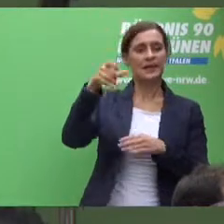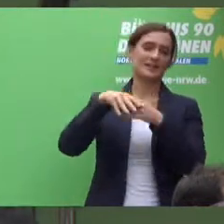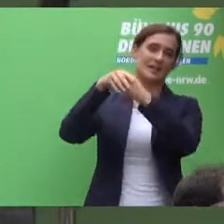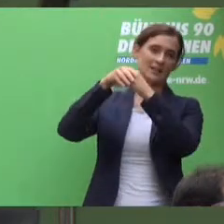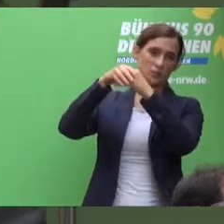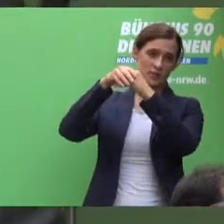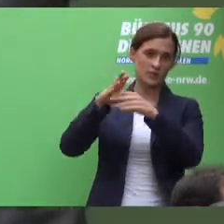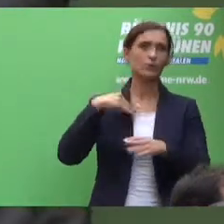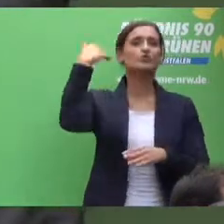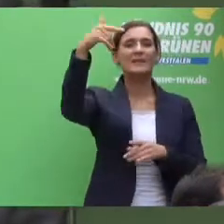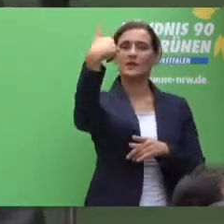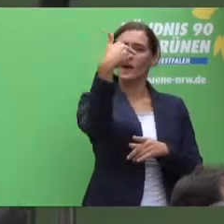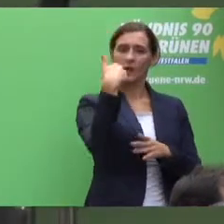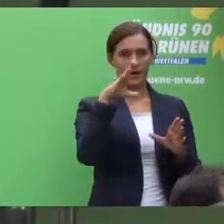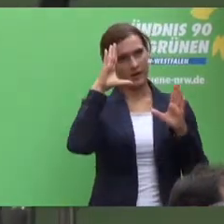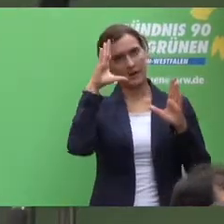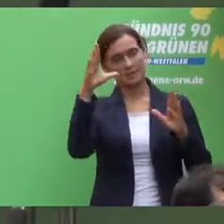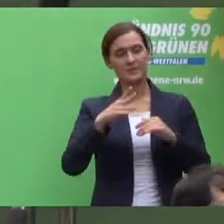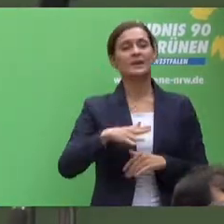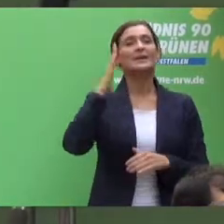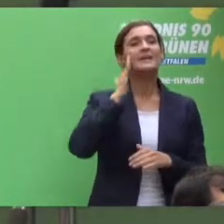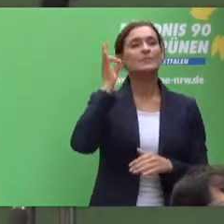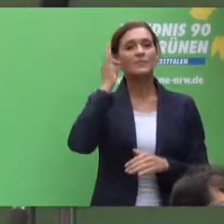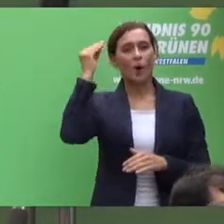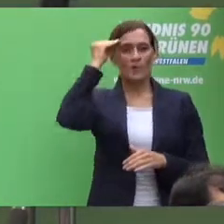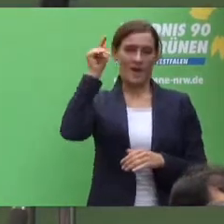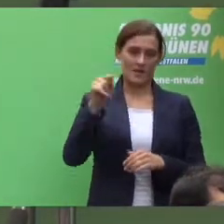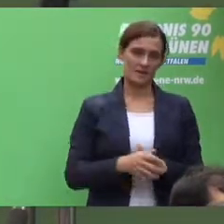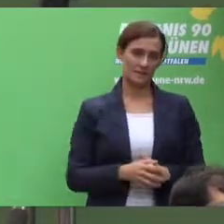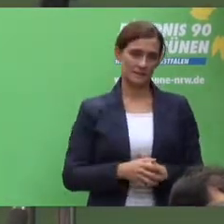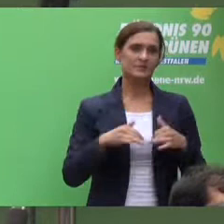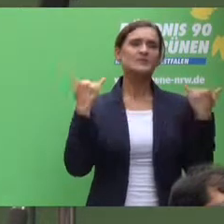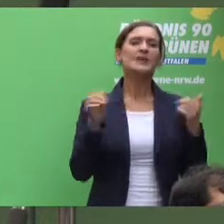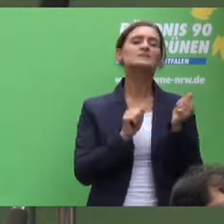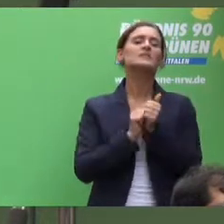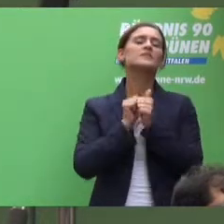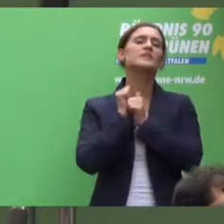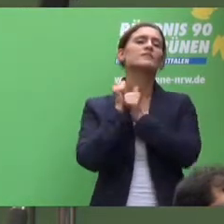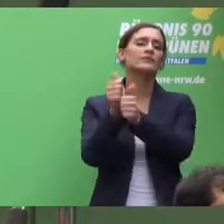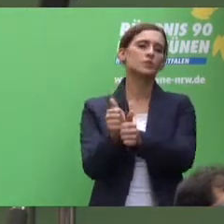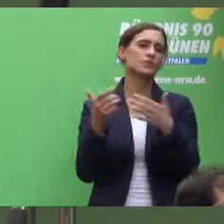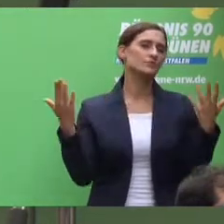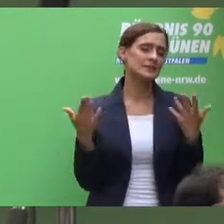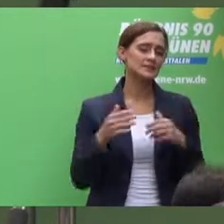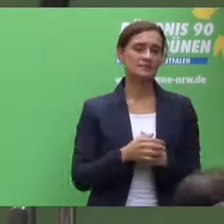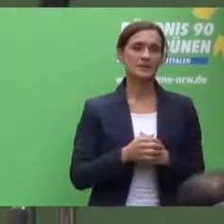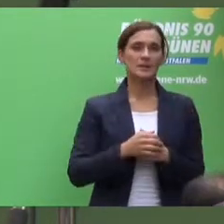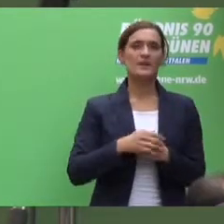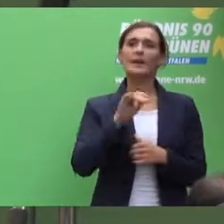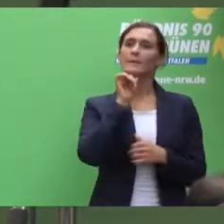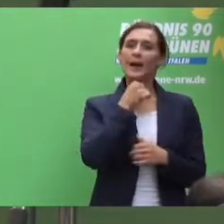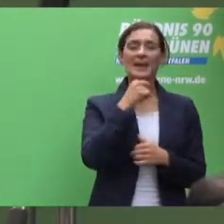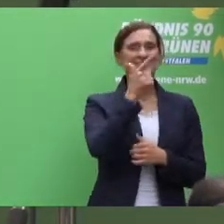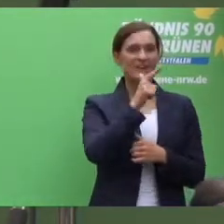Fernsehkamera gesagt, liebe Frau Merkel, aber als Quittung werden wir im Mai 2010